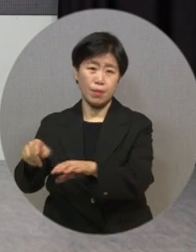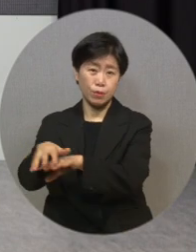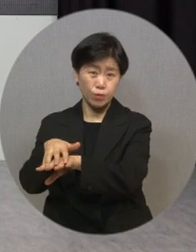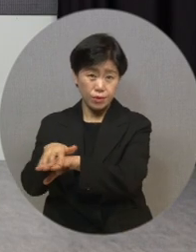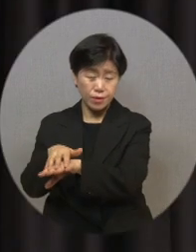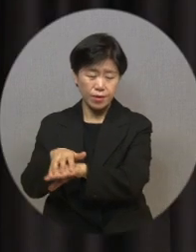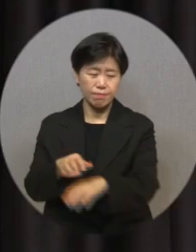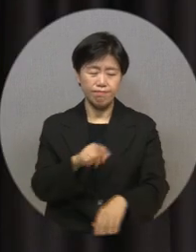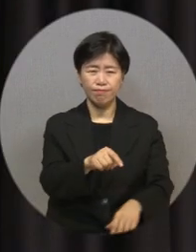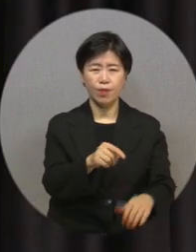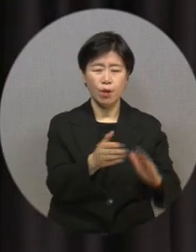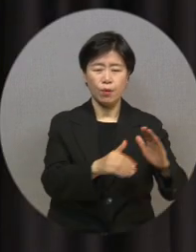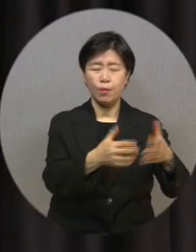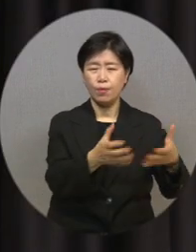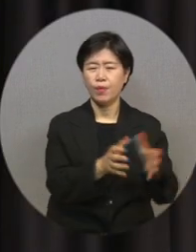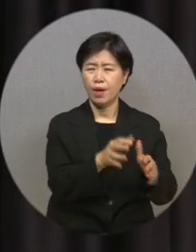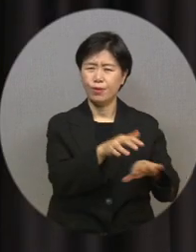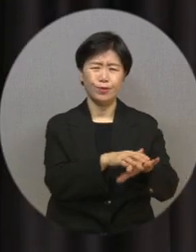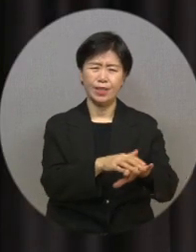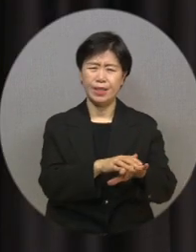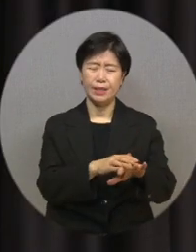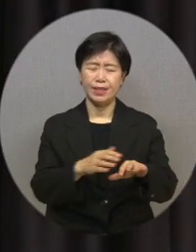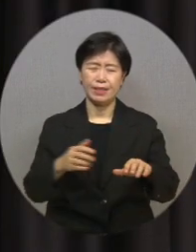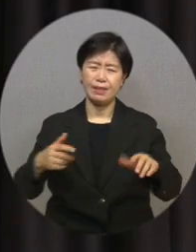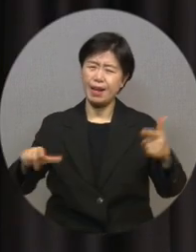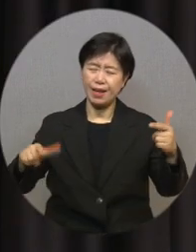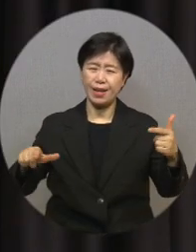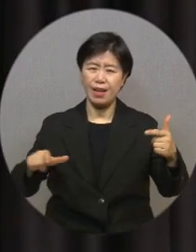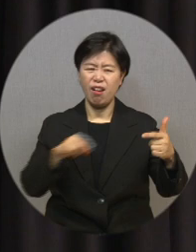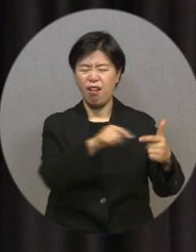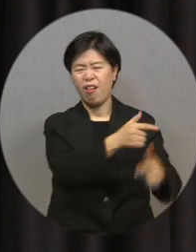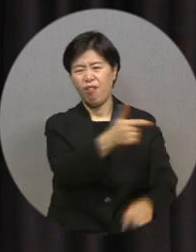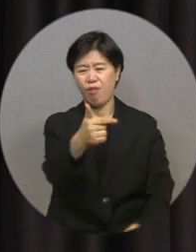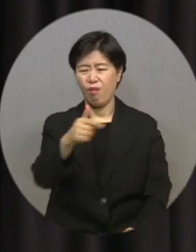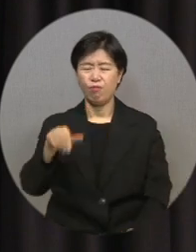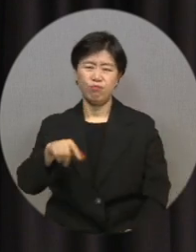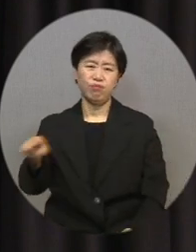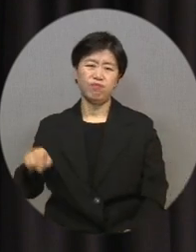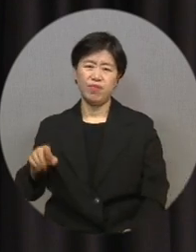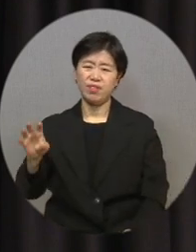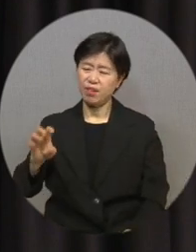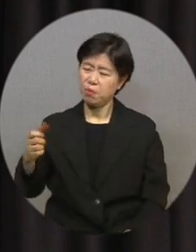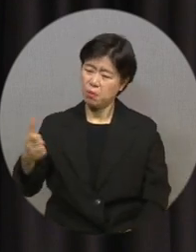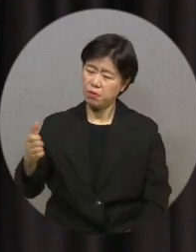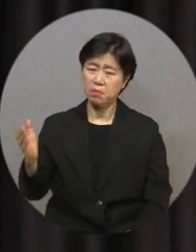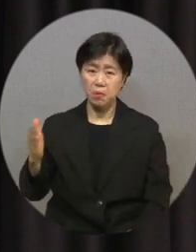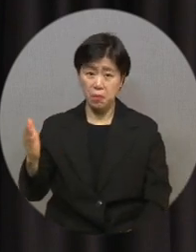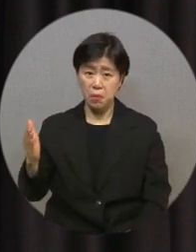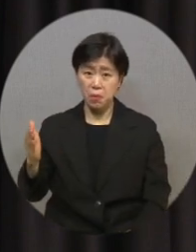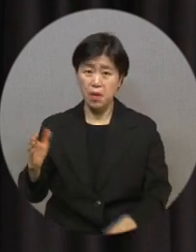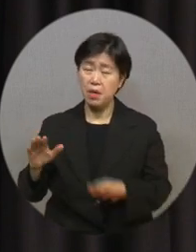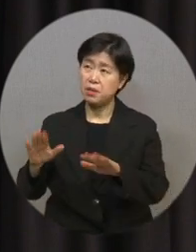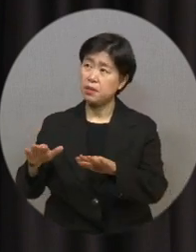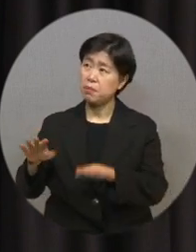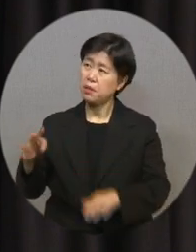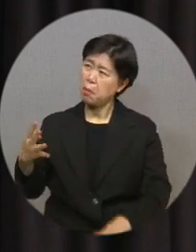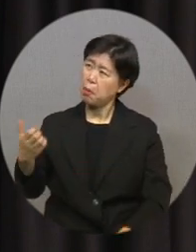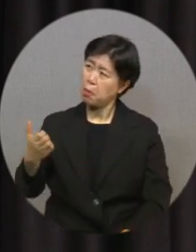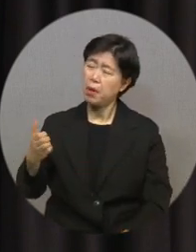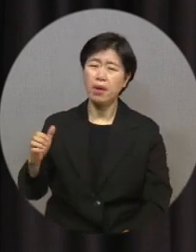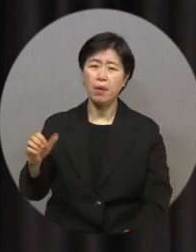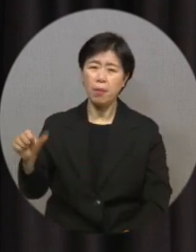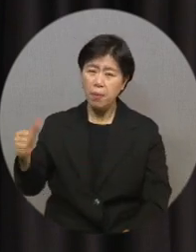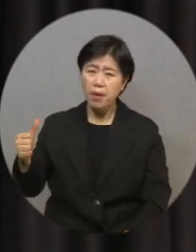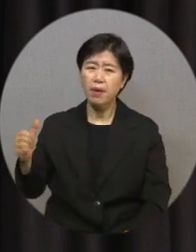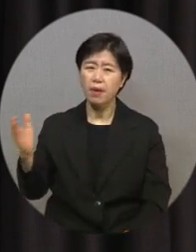현재 출발할 때는 한 40여 명 50여 명 정도였다 지금은 한 10배 정도 늘어났습니다